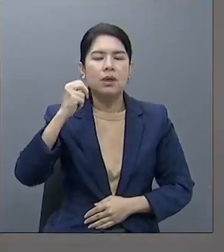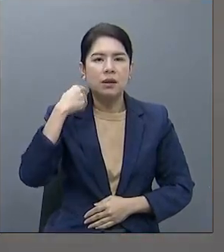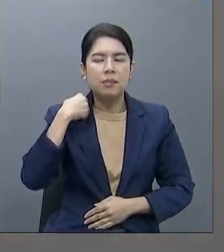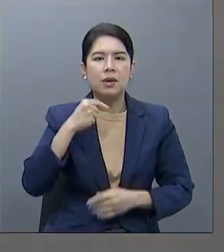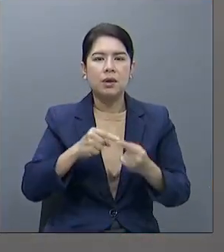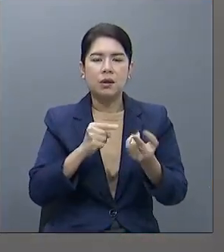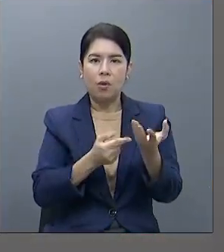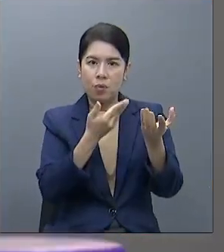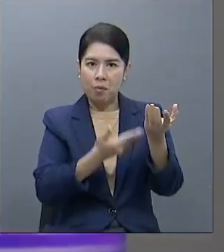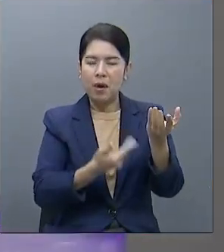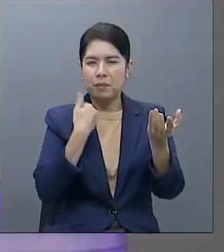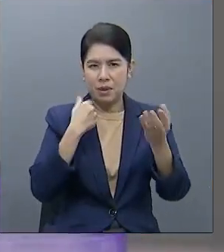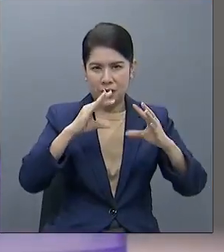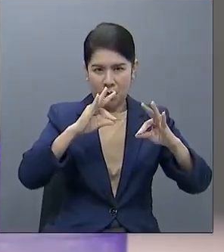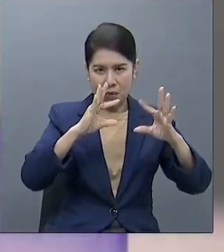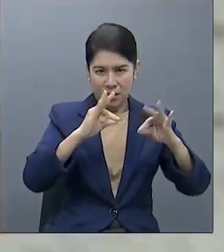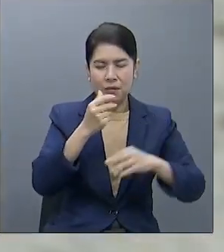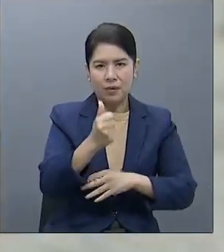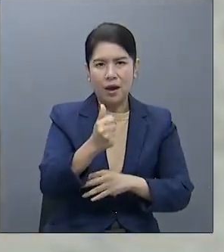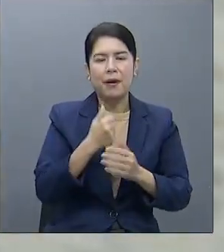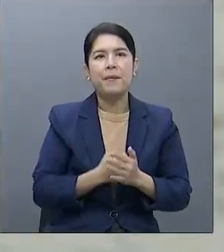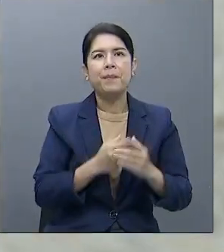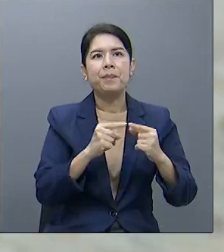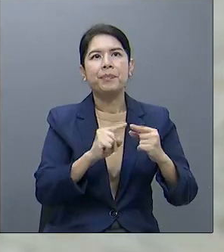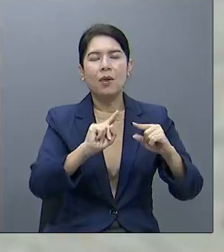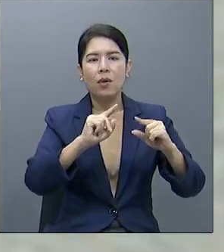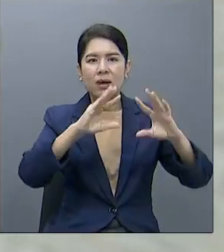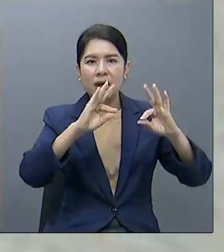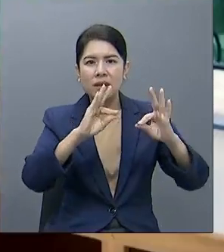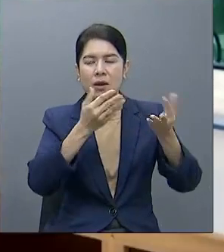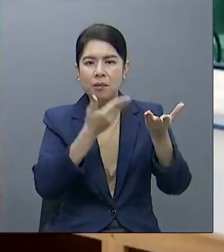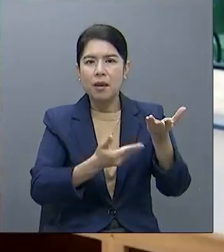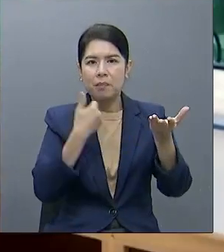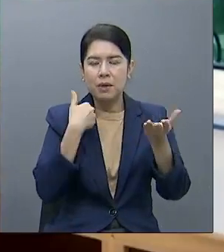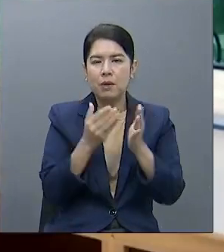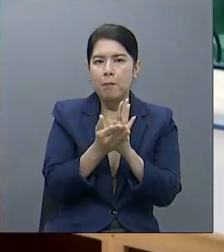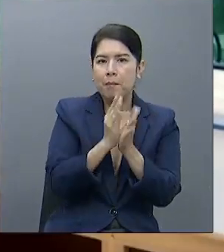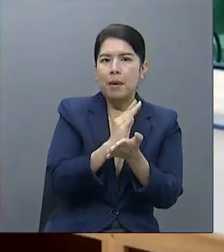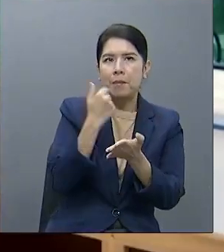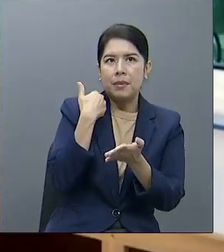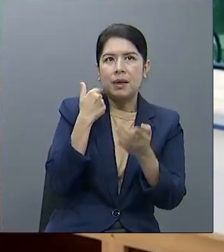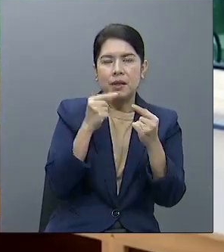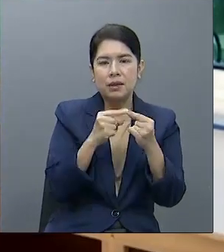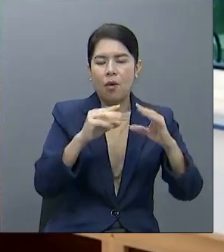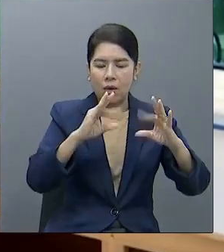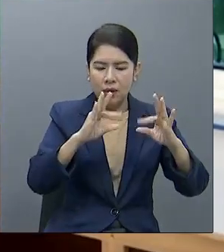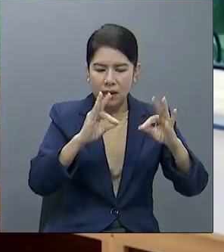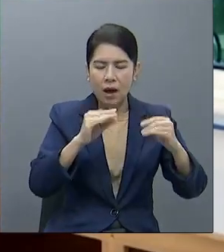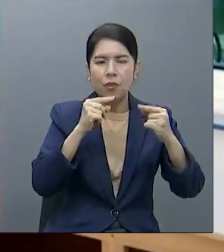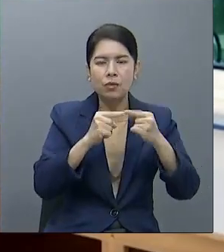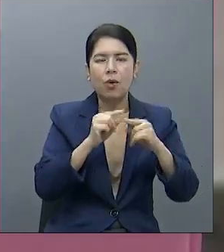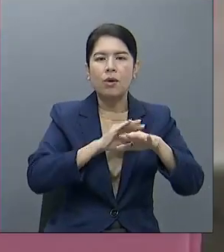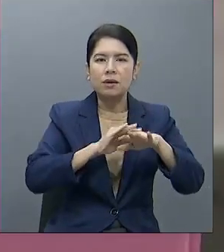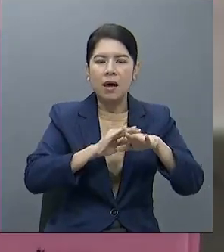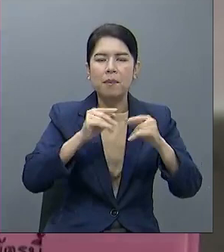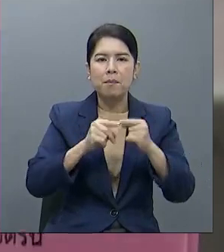าวได้นะคะด้วยคุณสมบัตินี้นะคะเราก็นำมาแปรรูปเป็นกาวหนังปลาซึ่งในปี